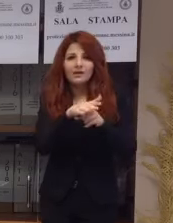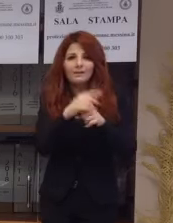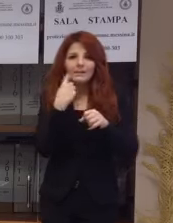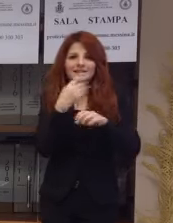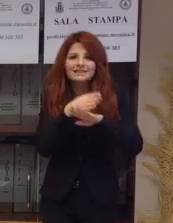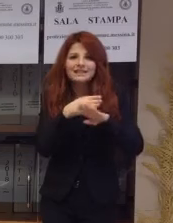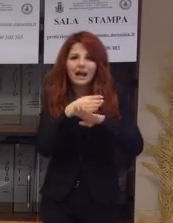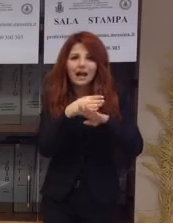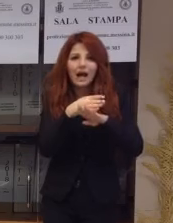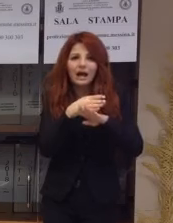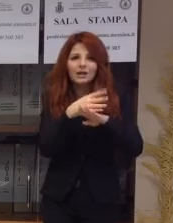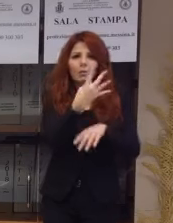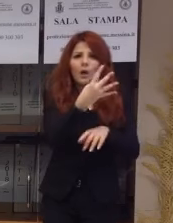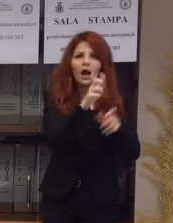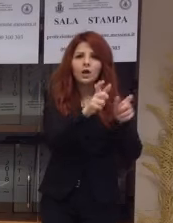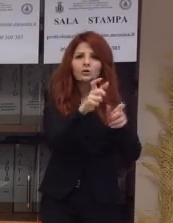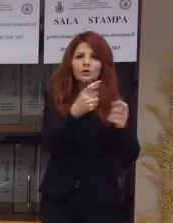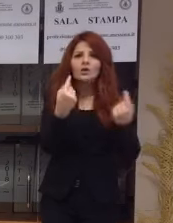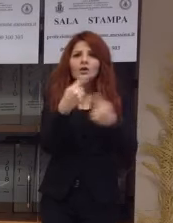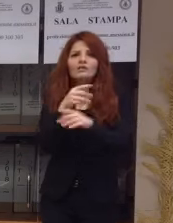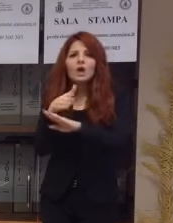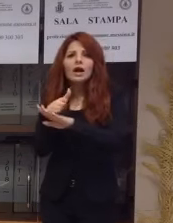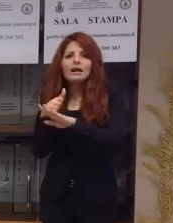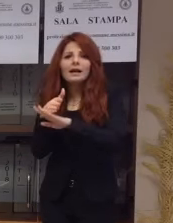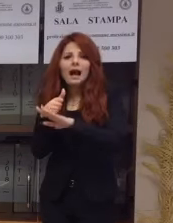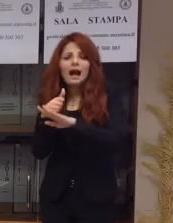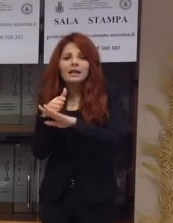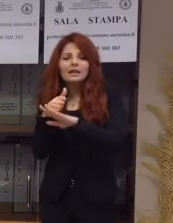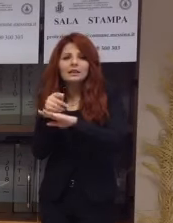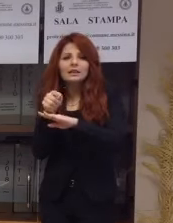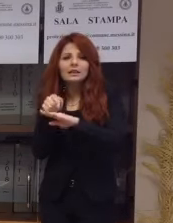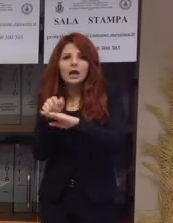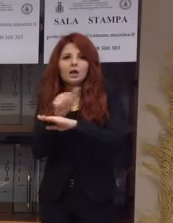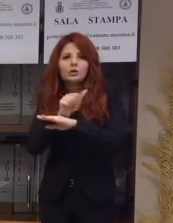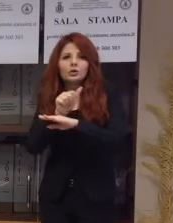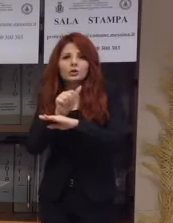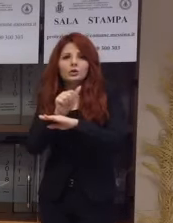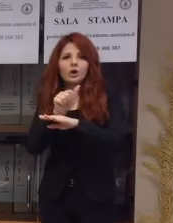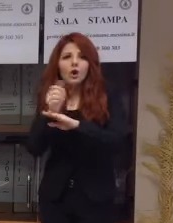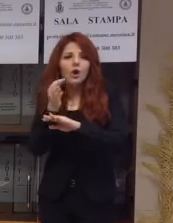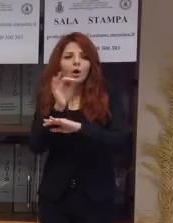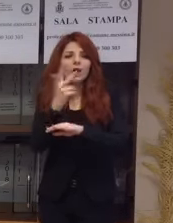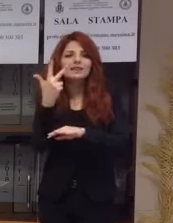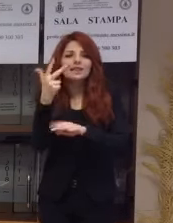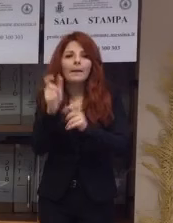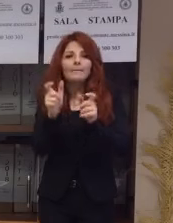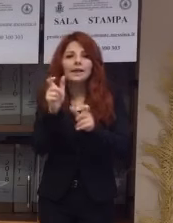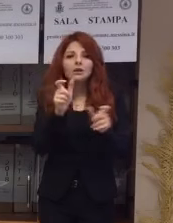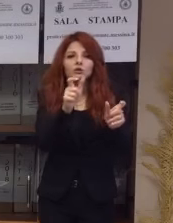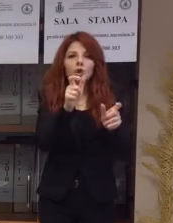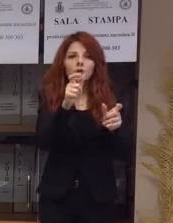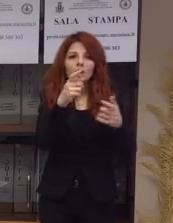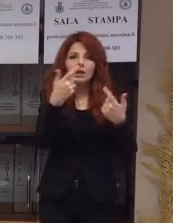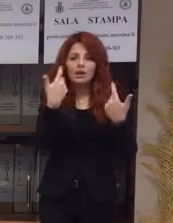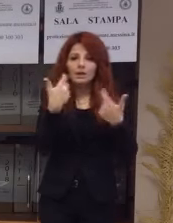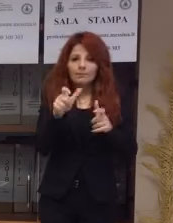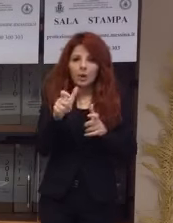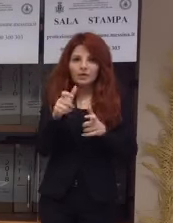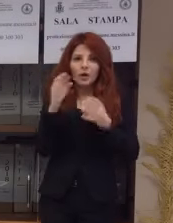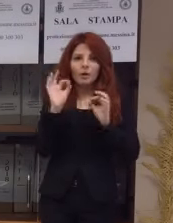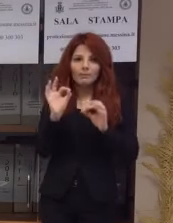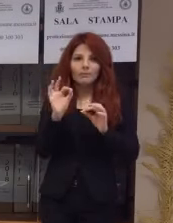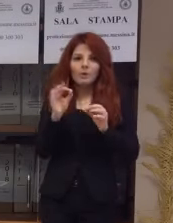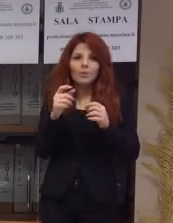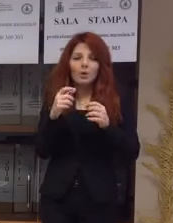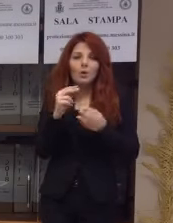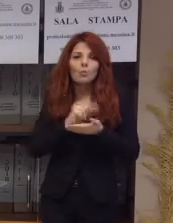tre persone. Lo sai perché, Alessandro? Perché all'anagrafe abbiamo ora scoperto circa mille casi